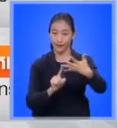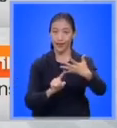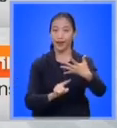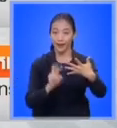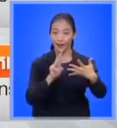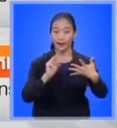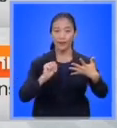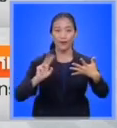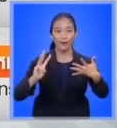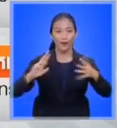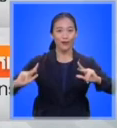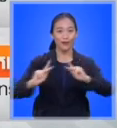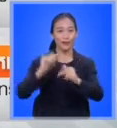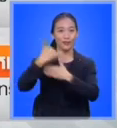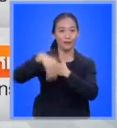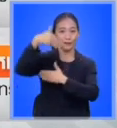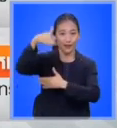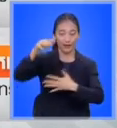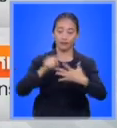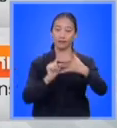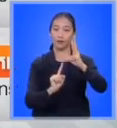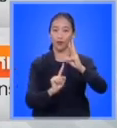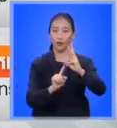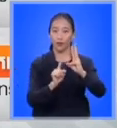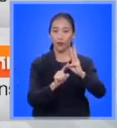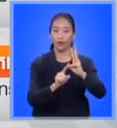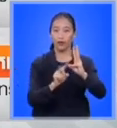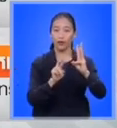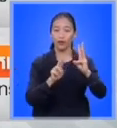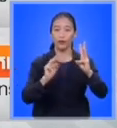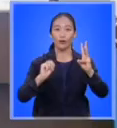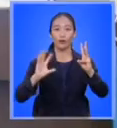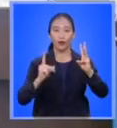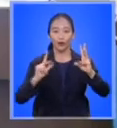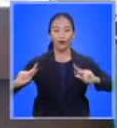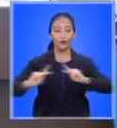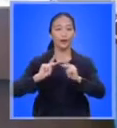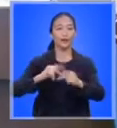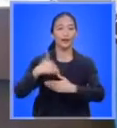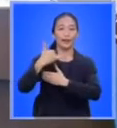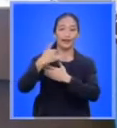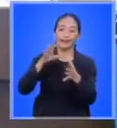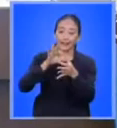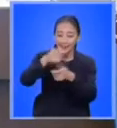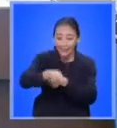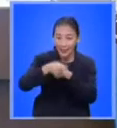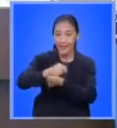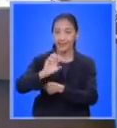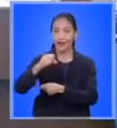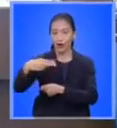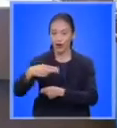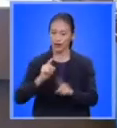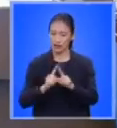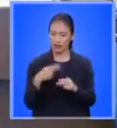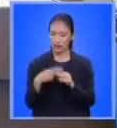ศและร้อยเอกธรรมนัสพรหมเผ่ารัฐมนตรีช่วยว่าการกระทรวงเกษตรและสหกรณ์โดยไม่ปรากฏชื่อของนายสมคิดจาตุ